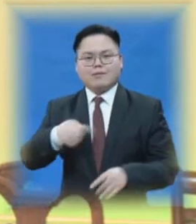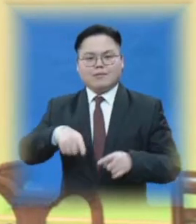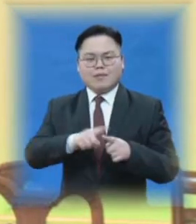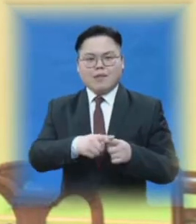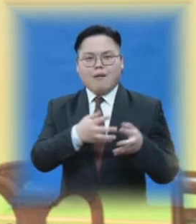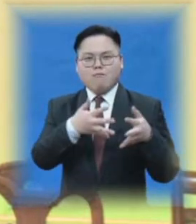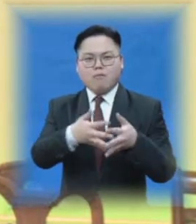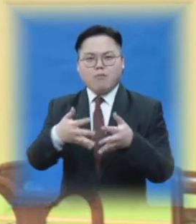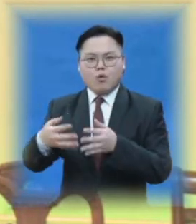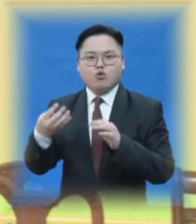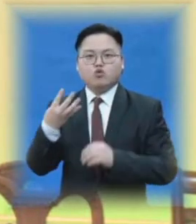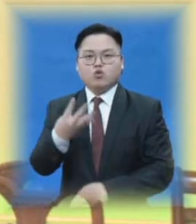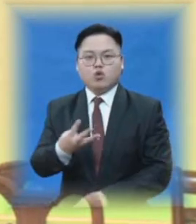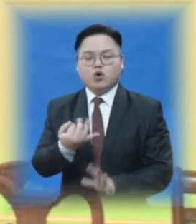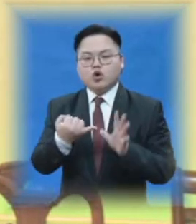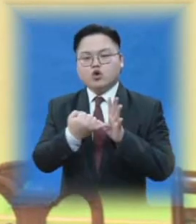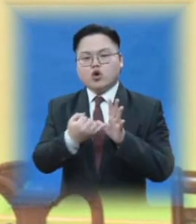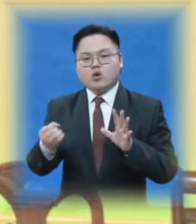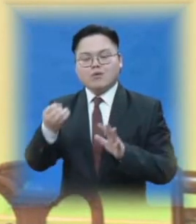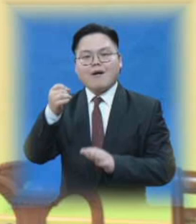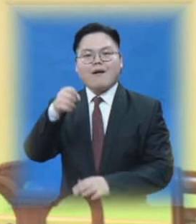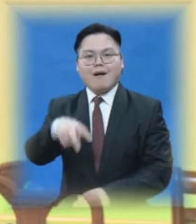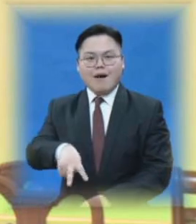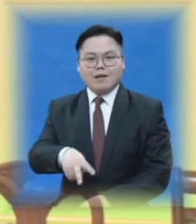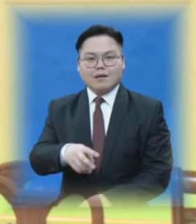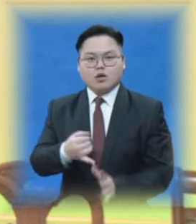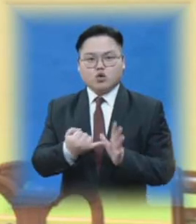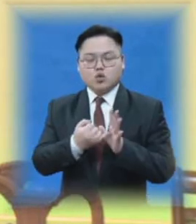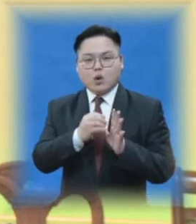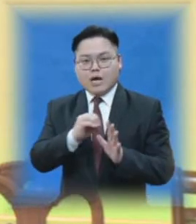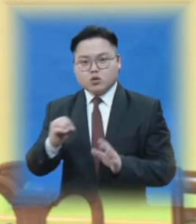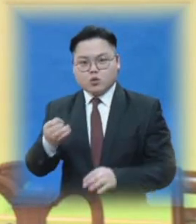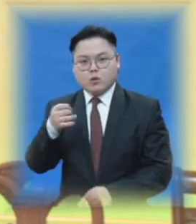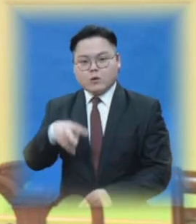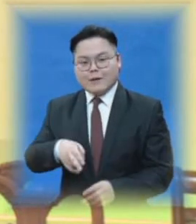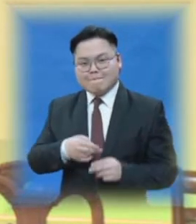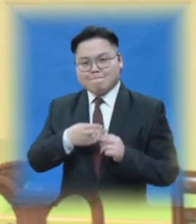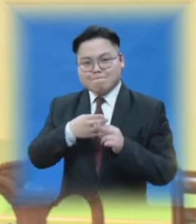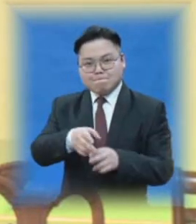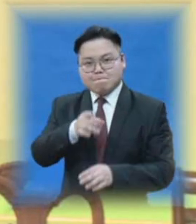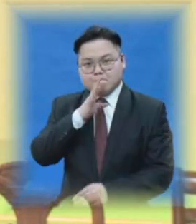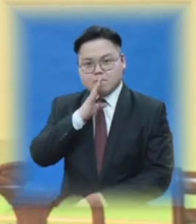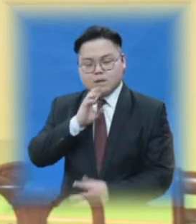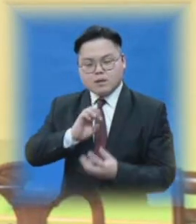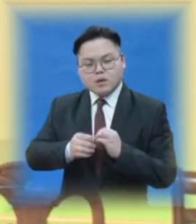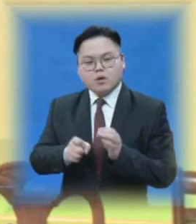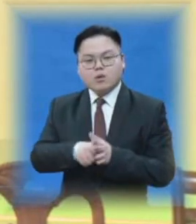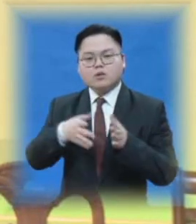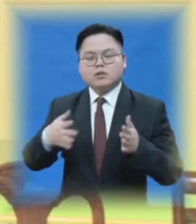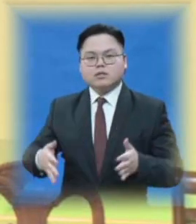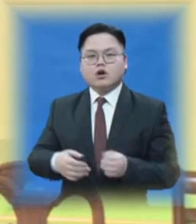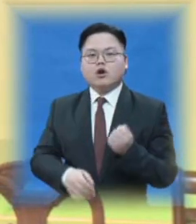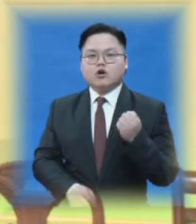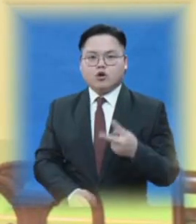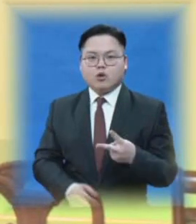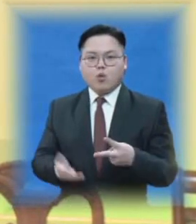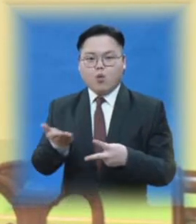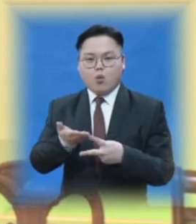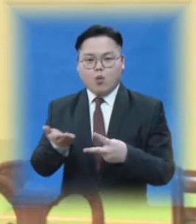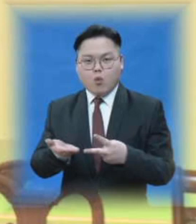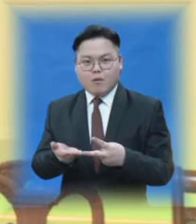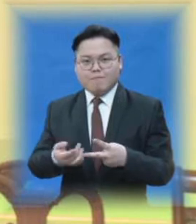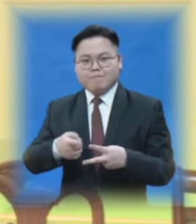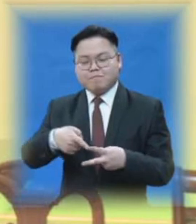орон сууц барих юм. Энэ барих хэрэгжүүлэх хугацаа маань тэгэж 2-2 шалтгаан явагдана. За эхний үе шалтгаан